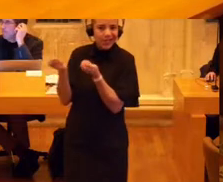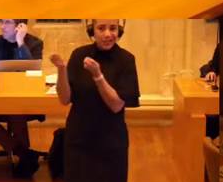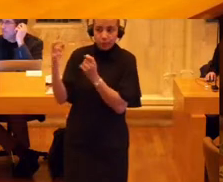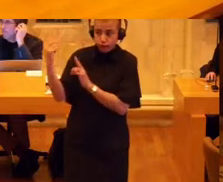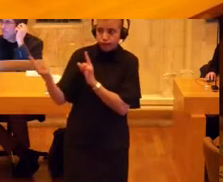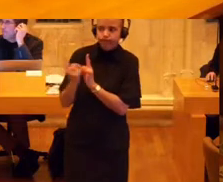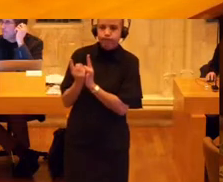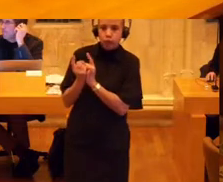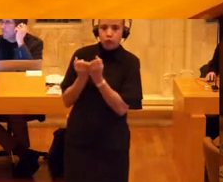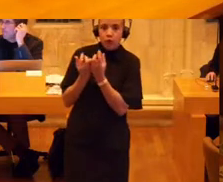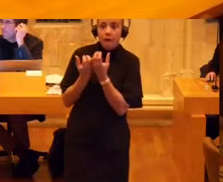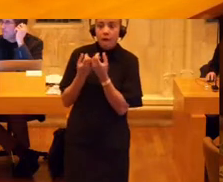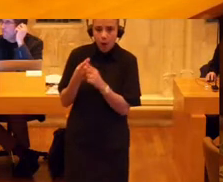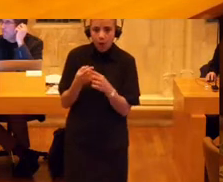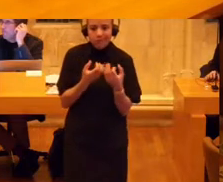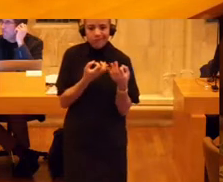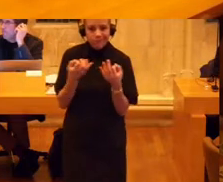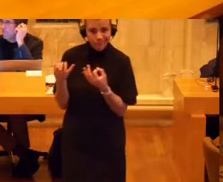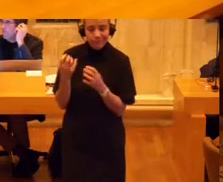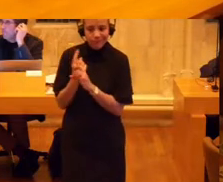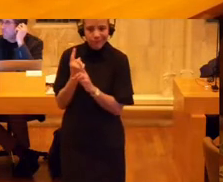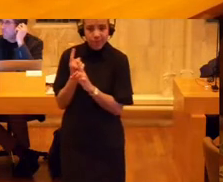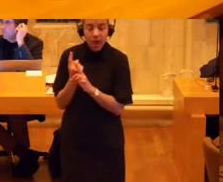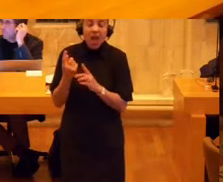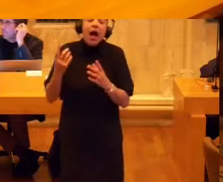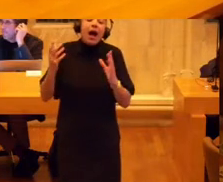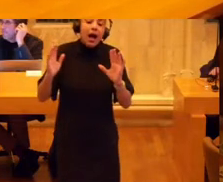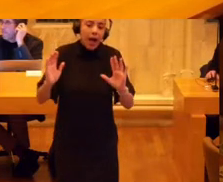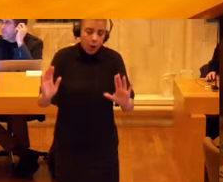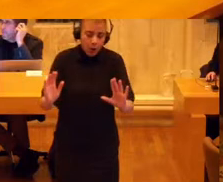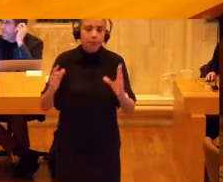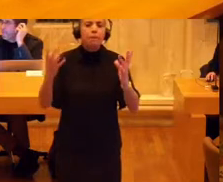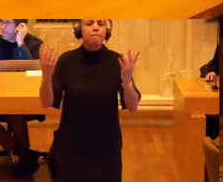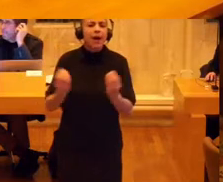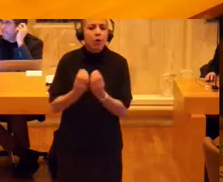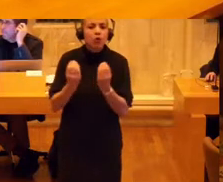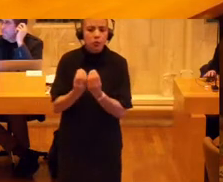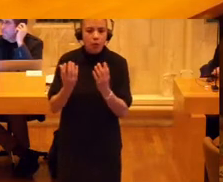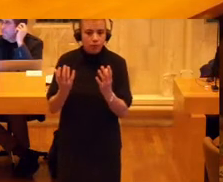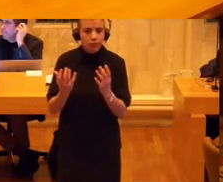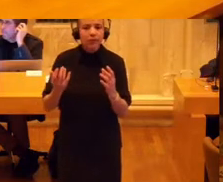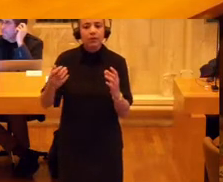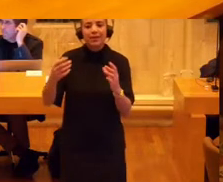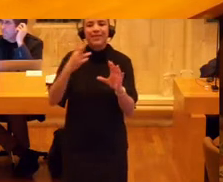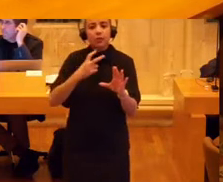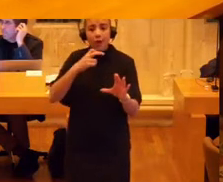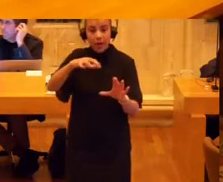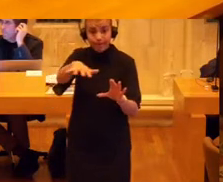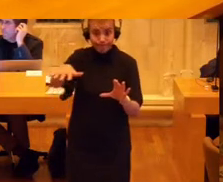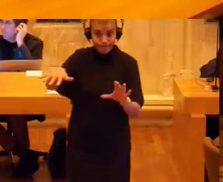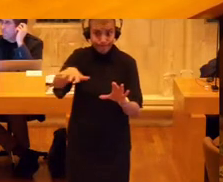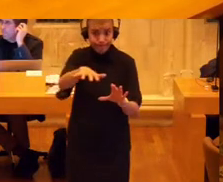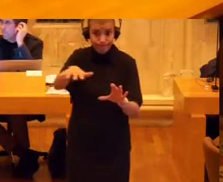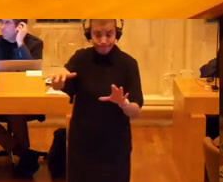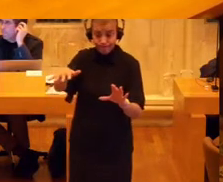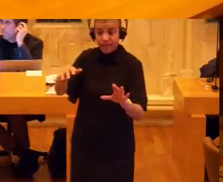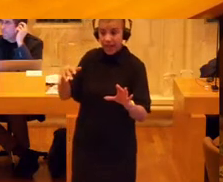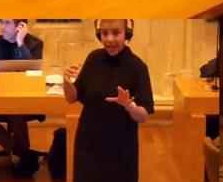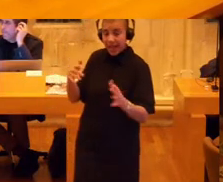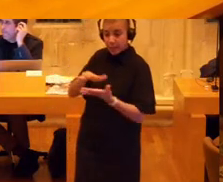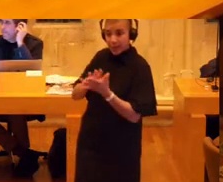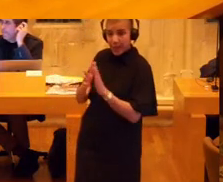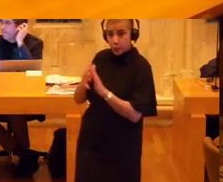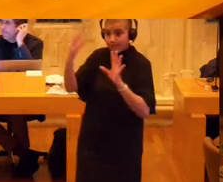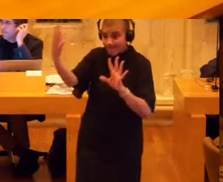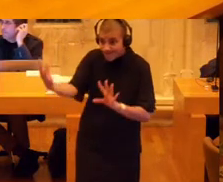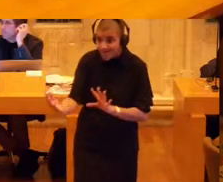entre les riverains et l'association a tourné court, et c'était en présence de la déléguée, comme l'a dit Monsieur le maire tout à